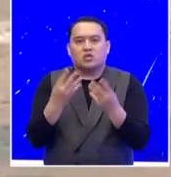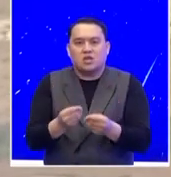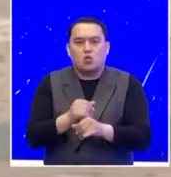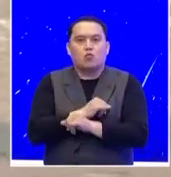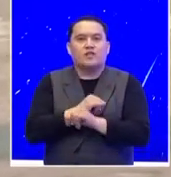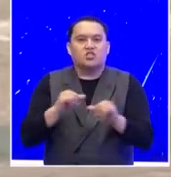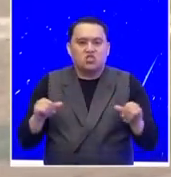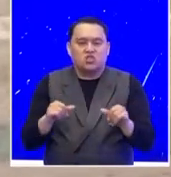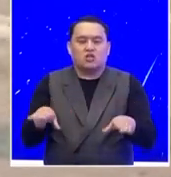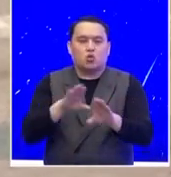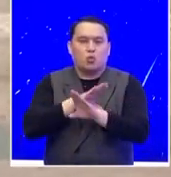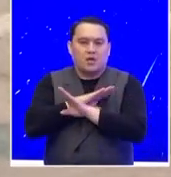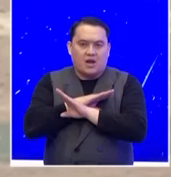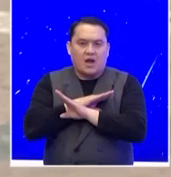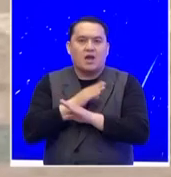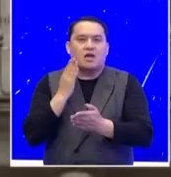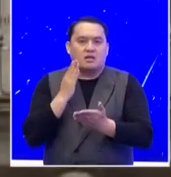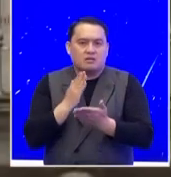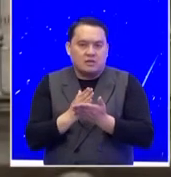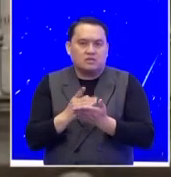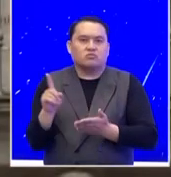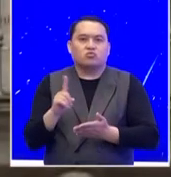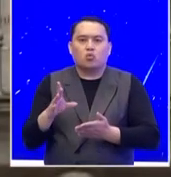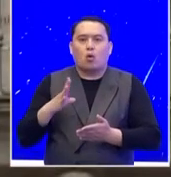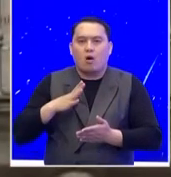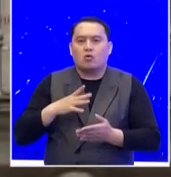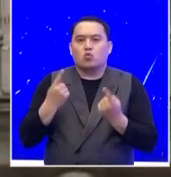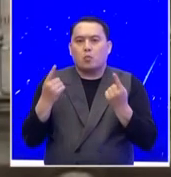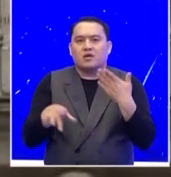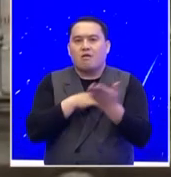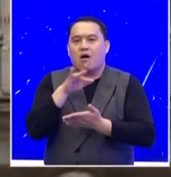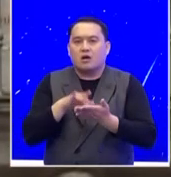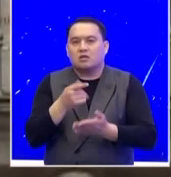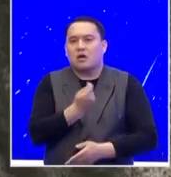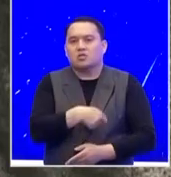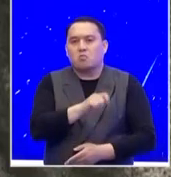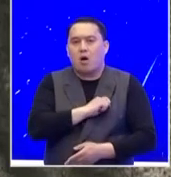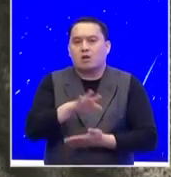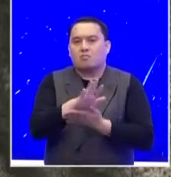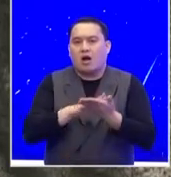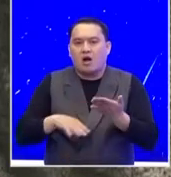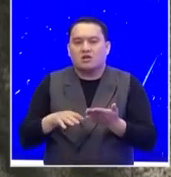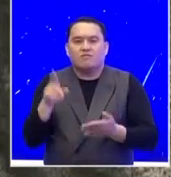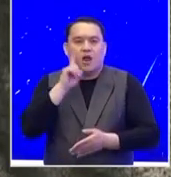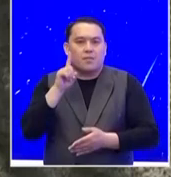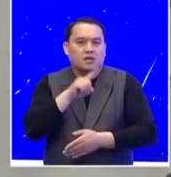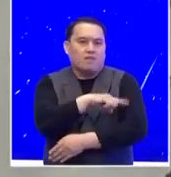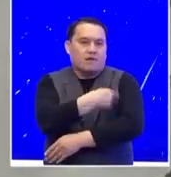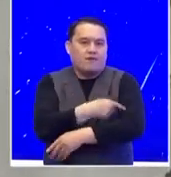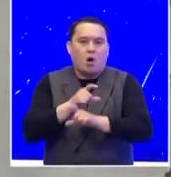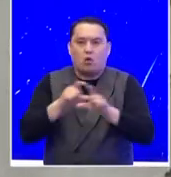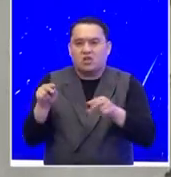рост летальных исходов. Однако далеко не такой резкий, как ранее. В крупных городах Испании продолжают развертывать временные больницы для